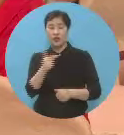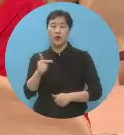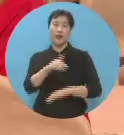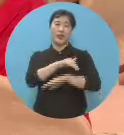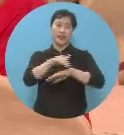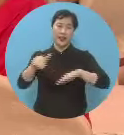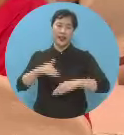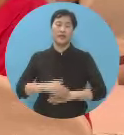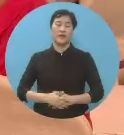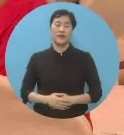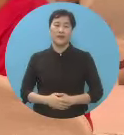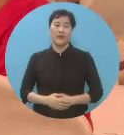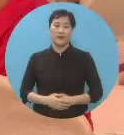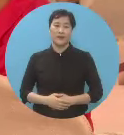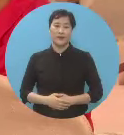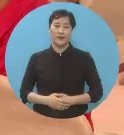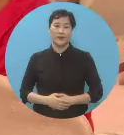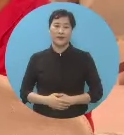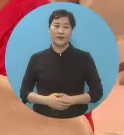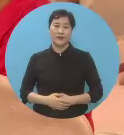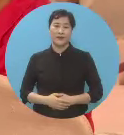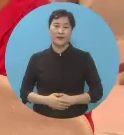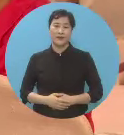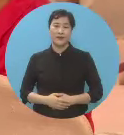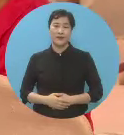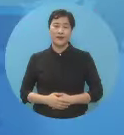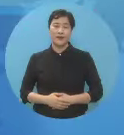할 방침입니다. 이어서 정부마당입니다.